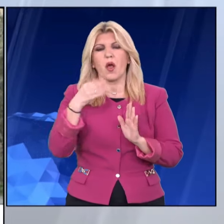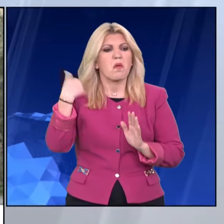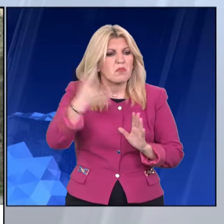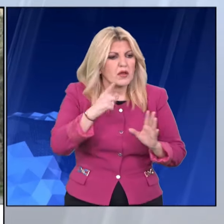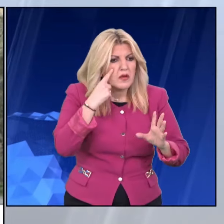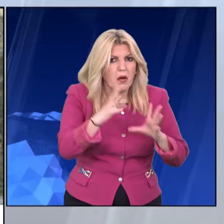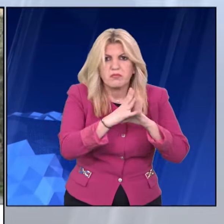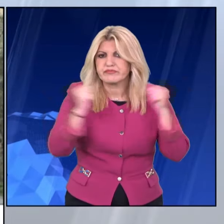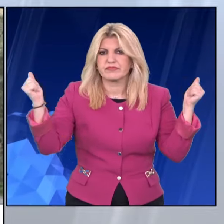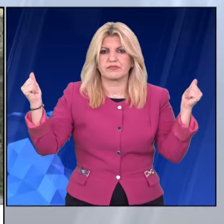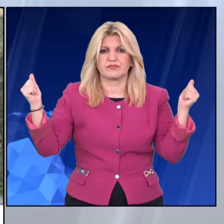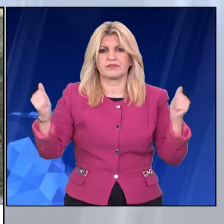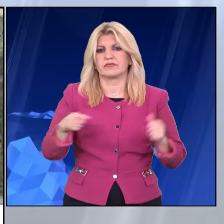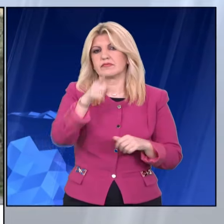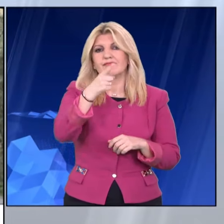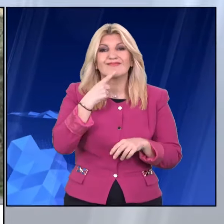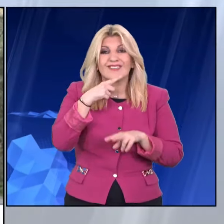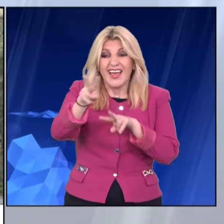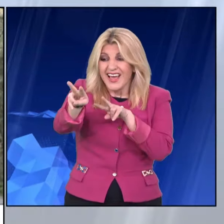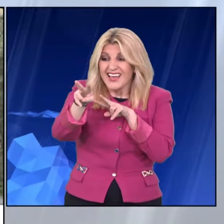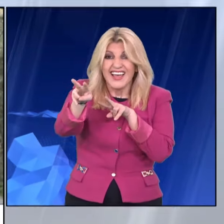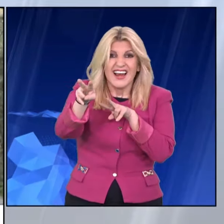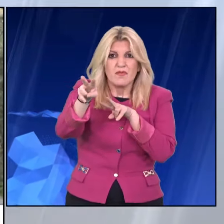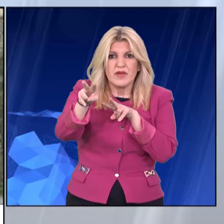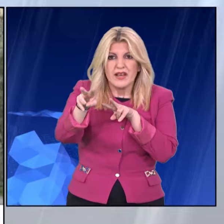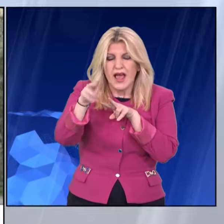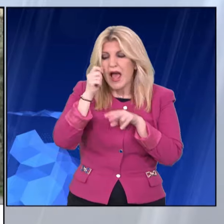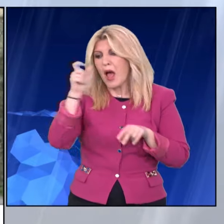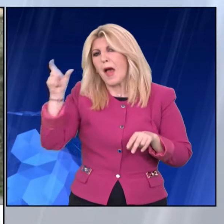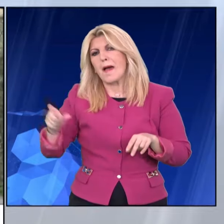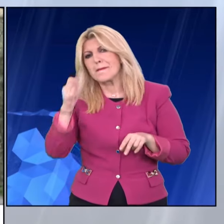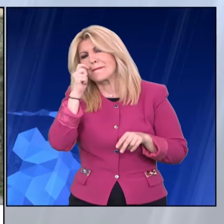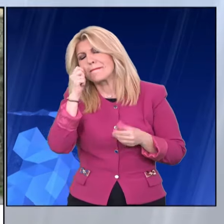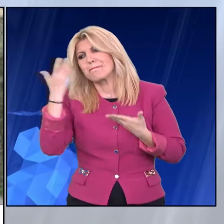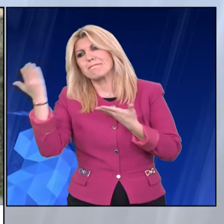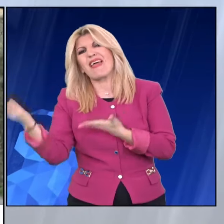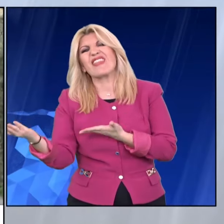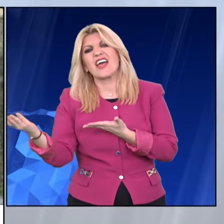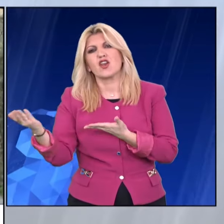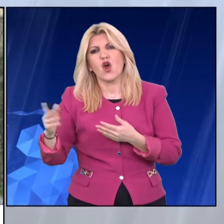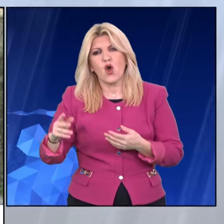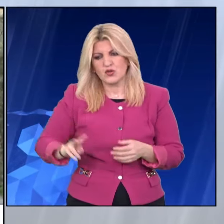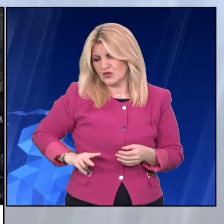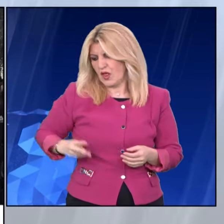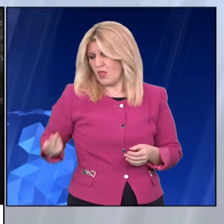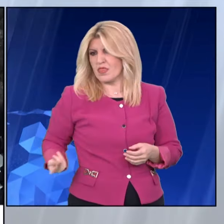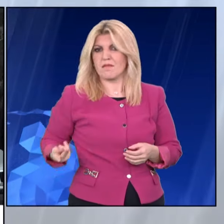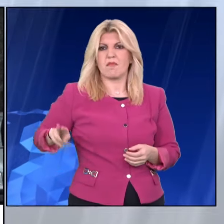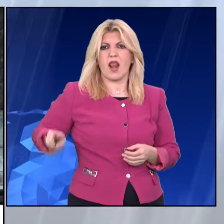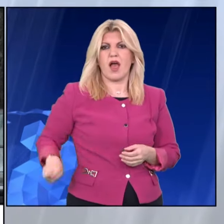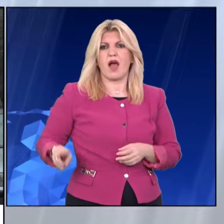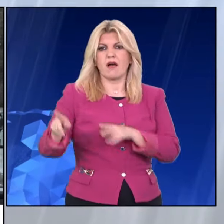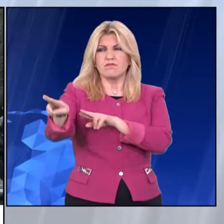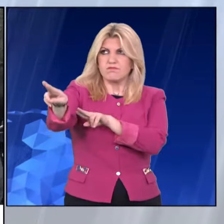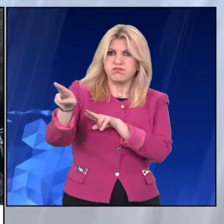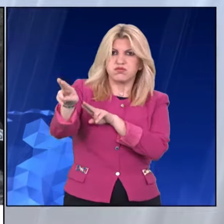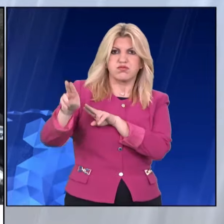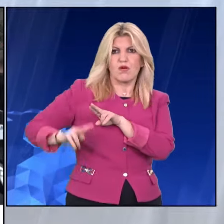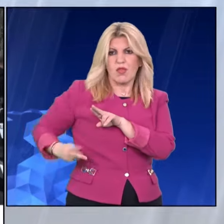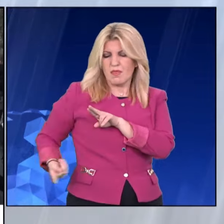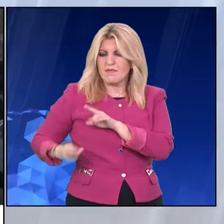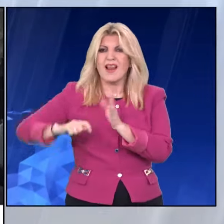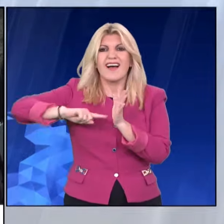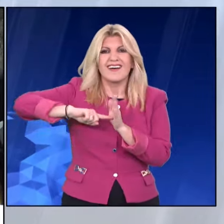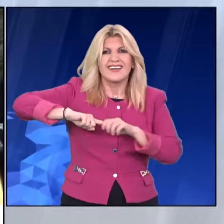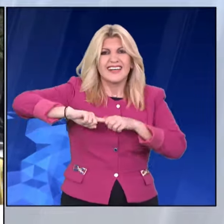μάτια. Η καραμπίνα ήταν δίπλα στον πεθερό, ο λεγόμενος πεθερός που ήταν εξάπλα. Και ένα κατσαβίδι. Αμέσως μετά τους πυροβολισμούς, η